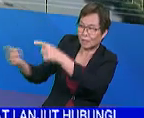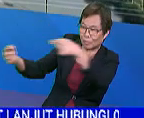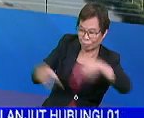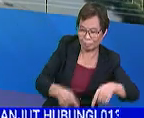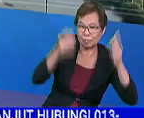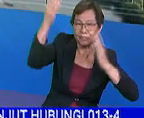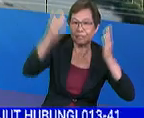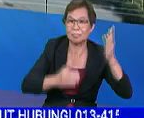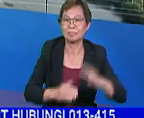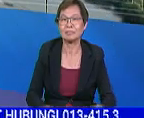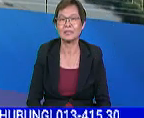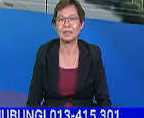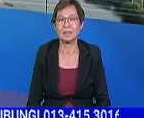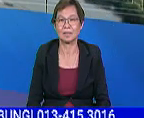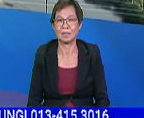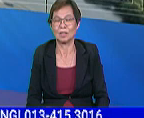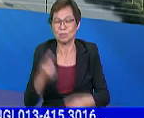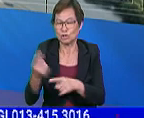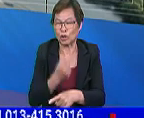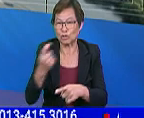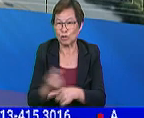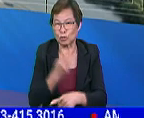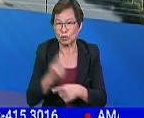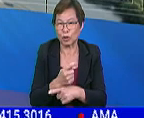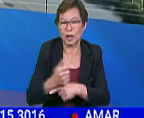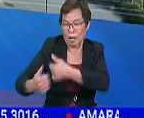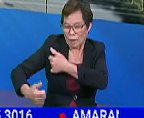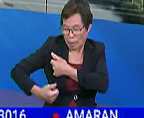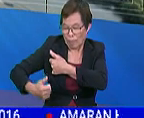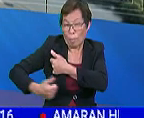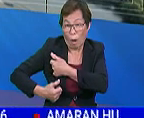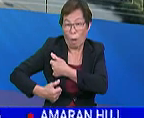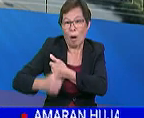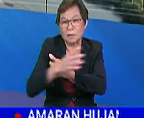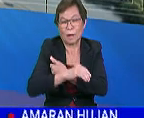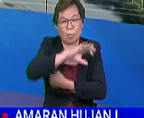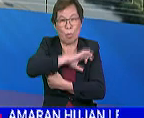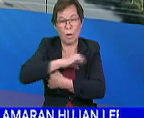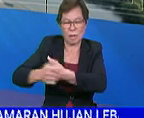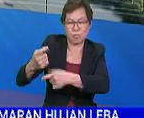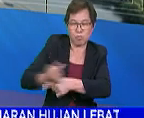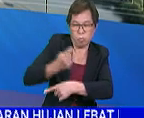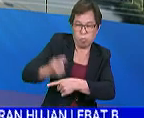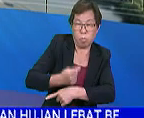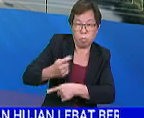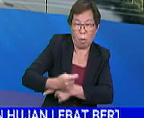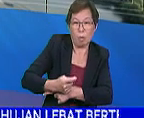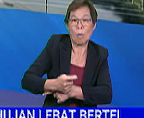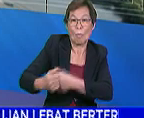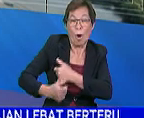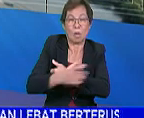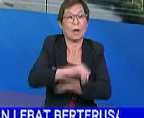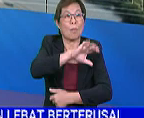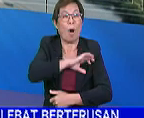Selatan exercise gempur Barat antara angkatan tentera Malaysia ATM dan polis diraja Malaysia pdrm